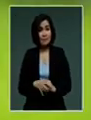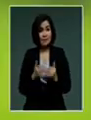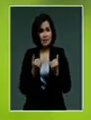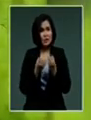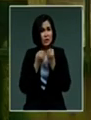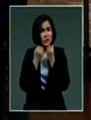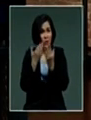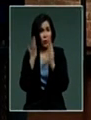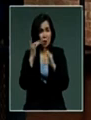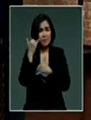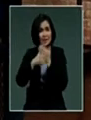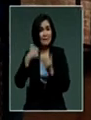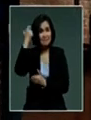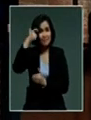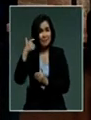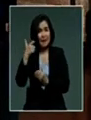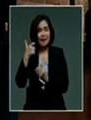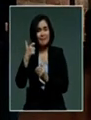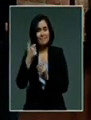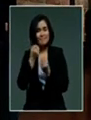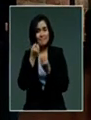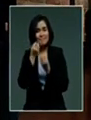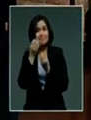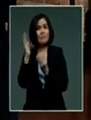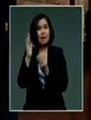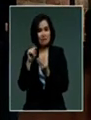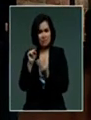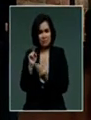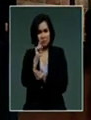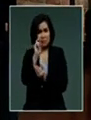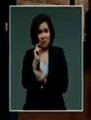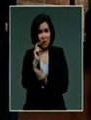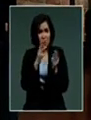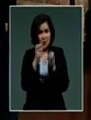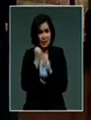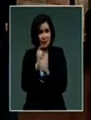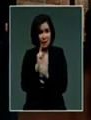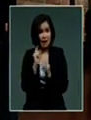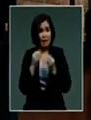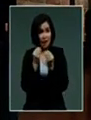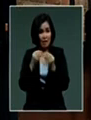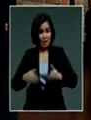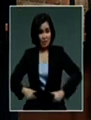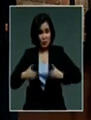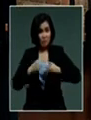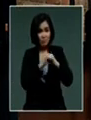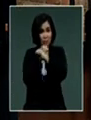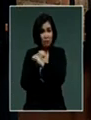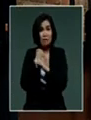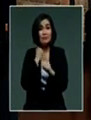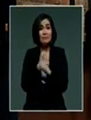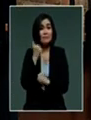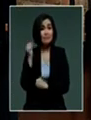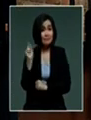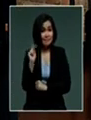ก็ถือว่ามีความพยายามแต่ว่าตอนนี้ก็คือต้องพูดคุยกันว่าถ้าเกิดส่งกลับแล้วจะส่งกลับอย่างไรให้คนเหล่านี้เนี่ยกลับไปแล้วปลอดภัยนะฮะ ใช่ค่ะอย